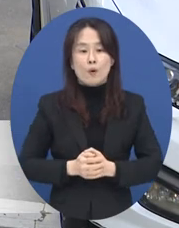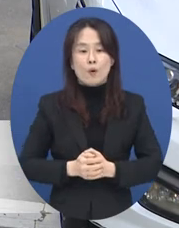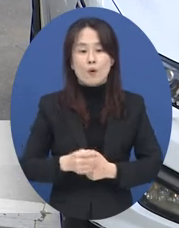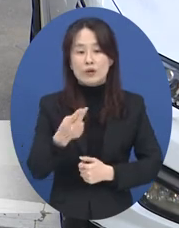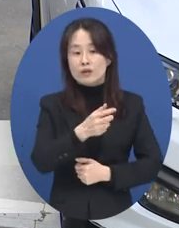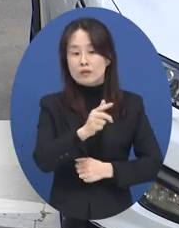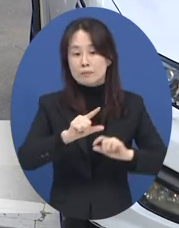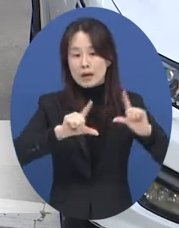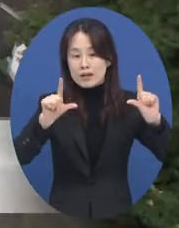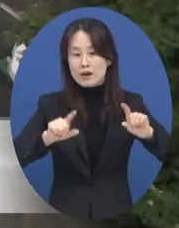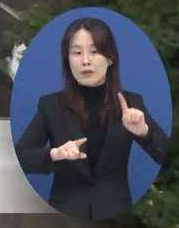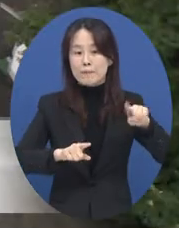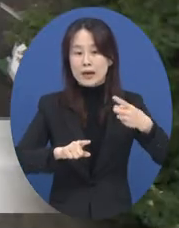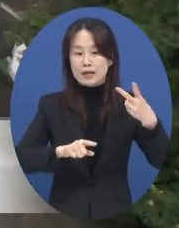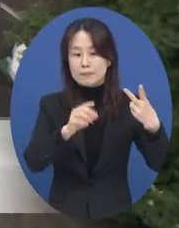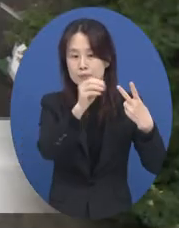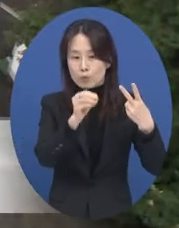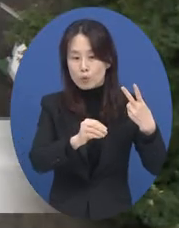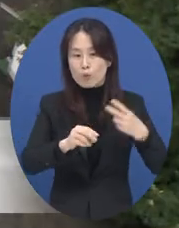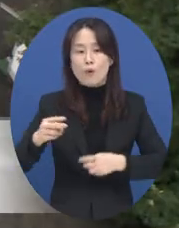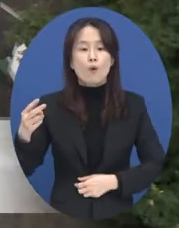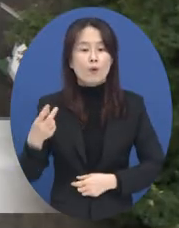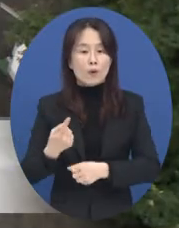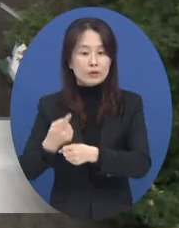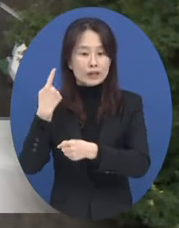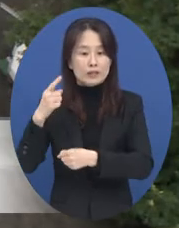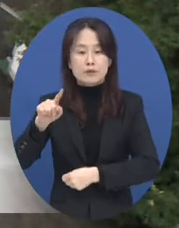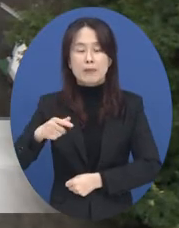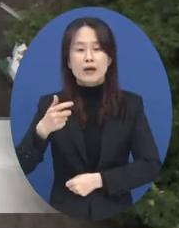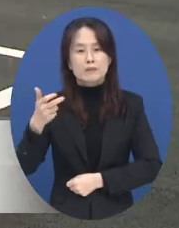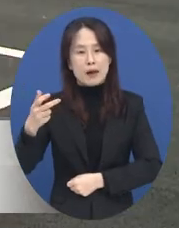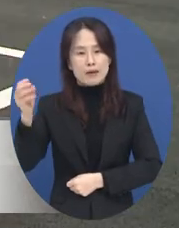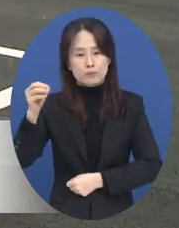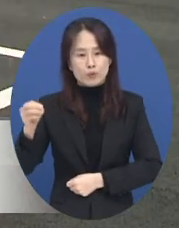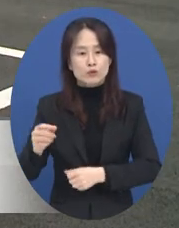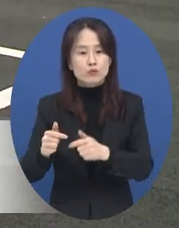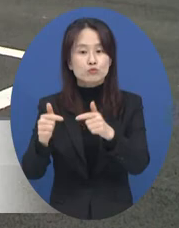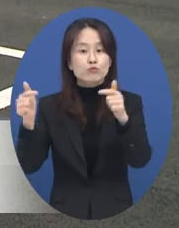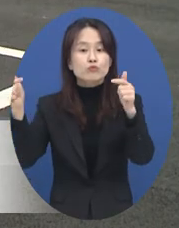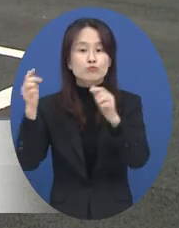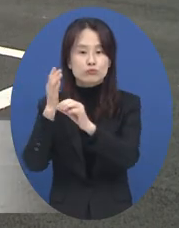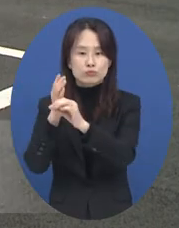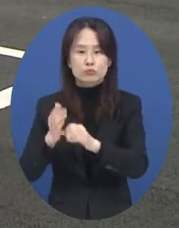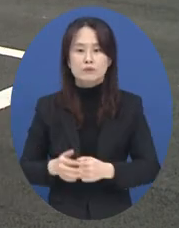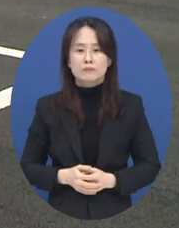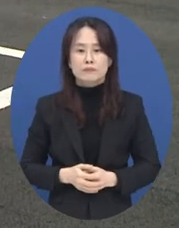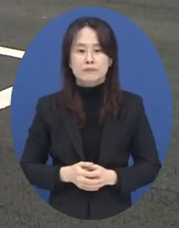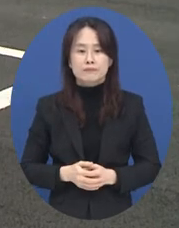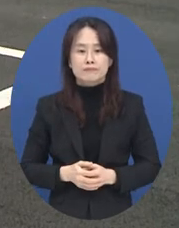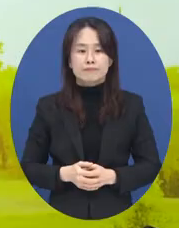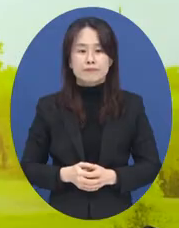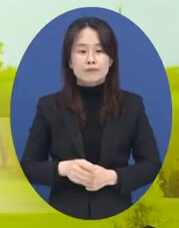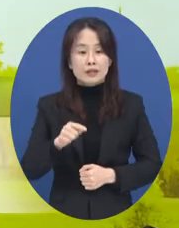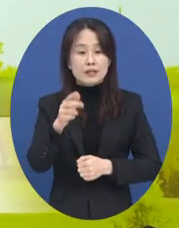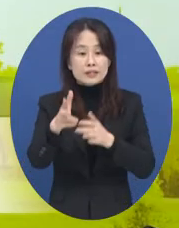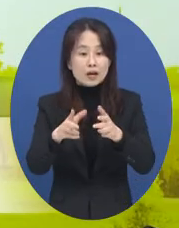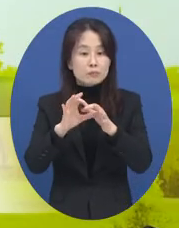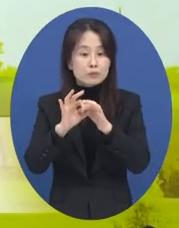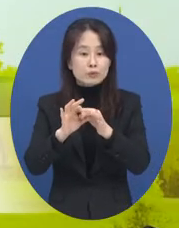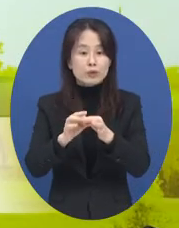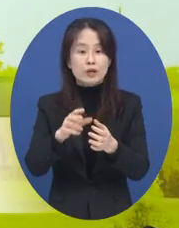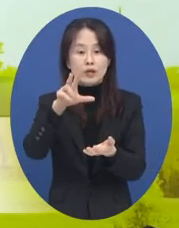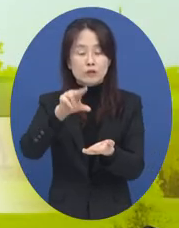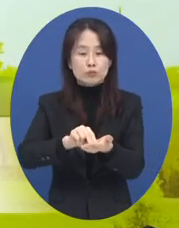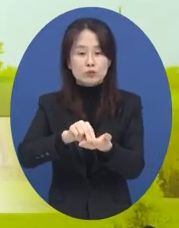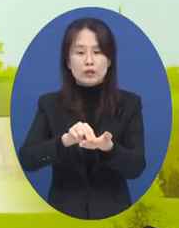확보율도 2018년 102%에서 2020년 118%로 큰 폭으로 늘어났습니다. 이 사업을